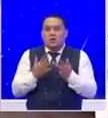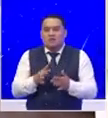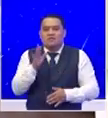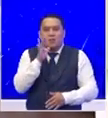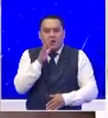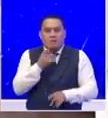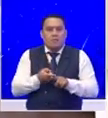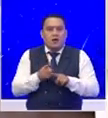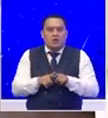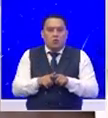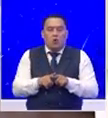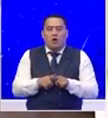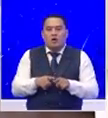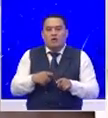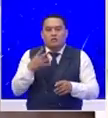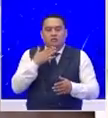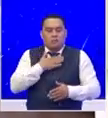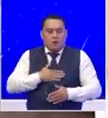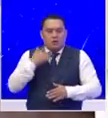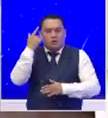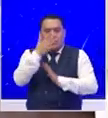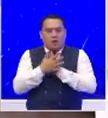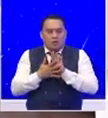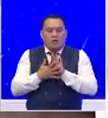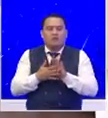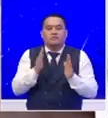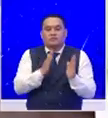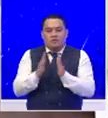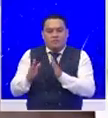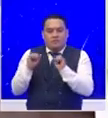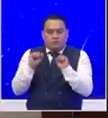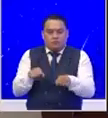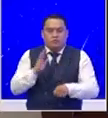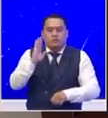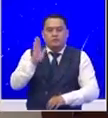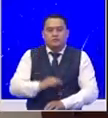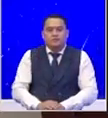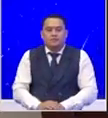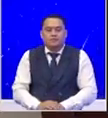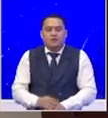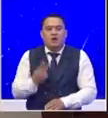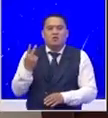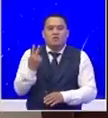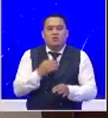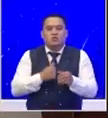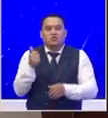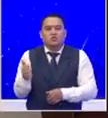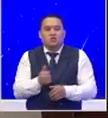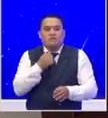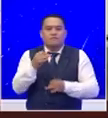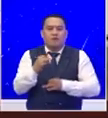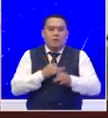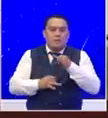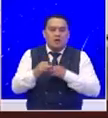времени. Поэтому прошу вас отнестись ко всему с пониманием. Все будет сделано в меру наших возможностей. В ходе двухчасовой беседы аким области дал